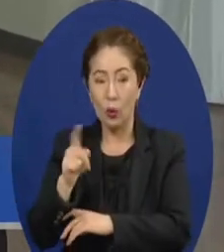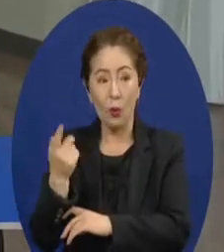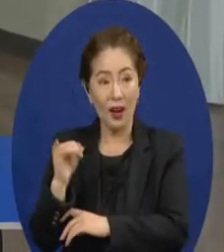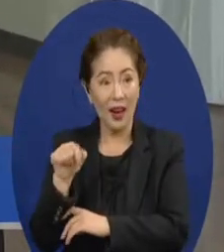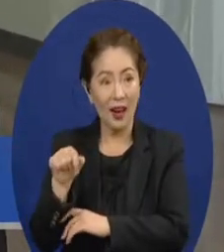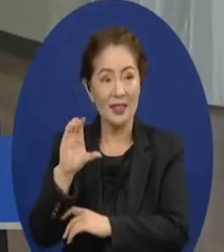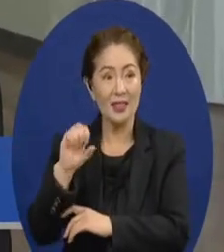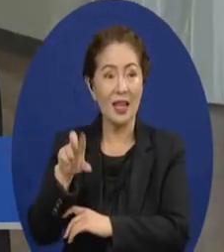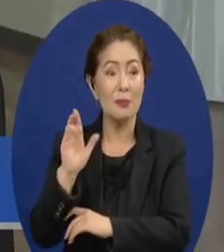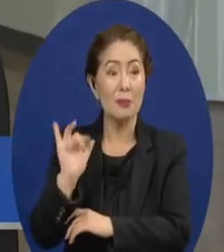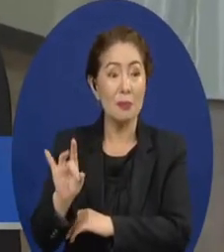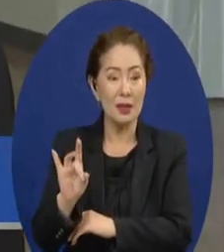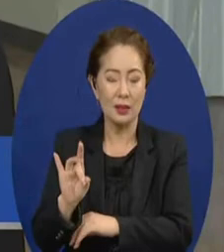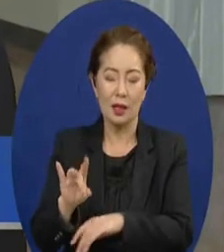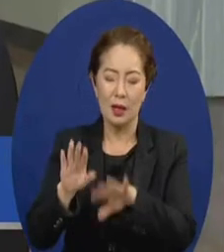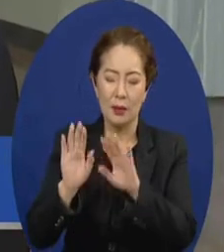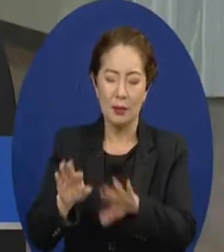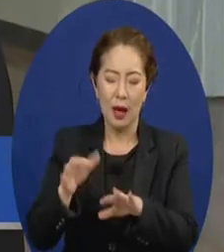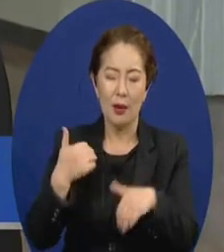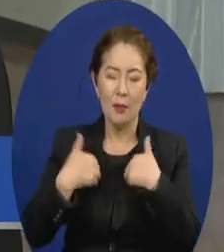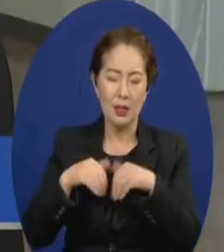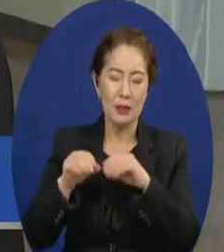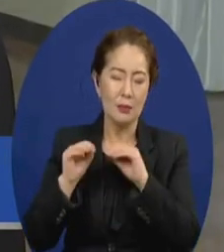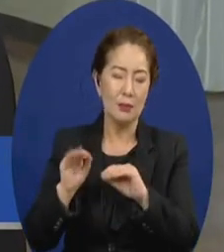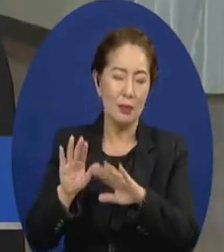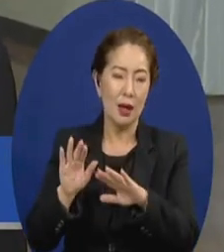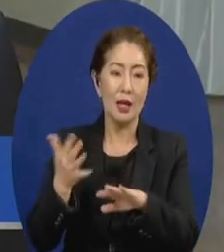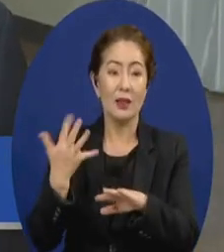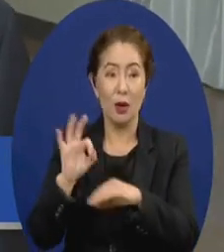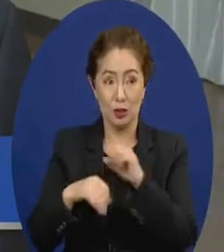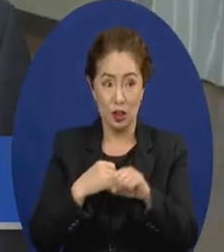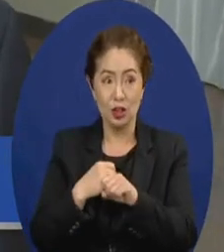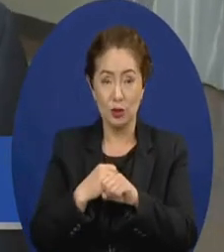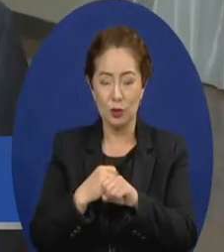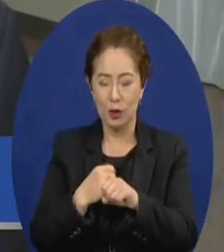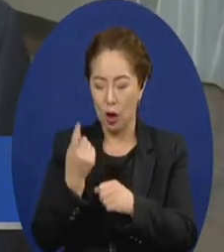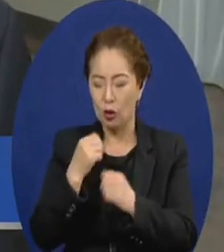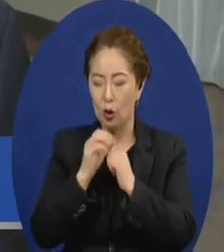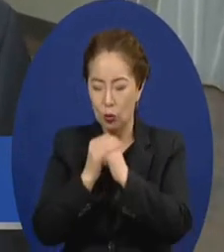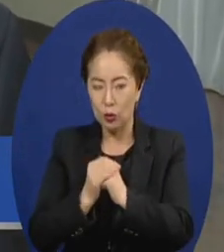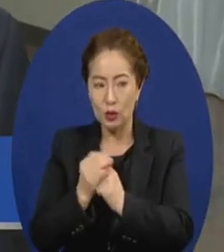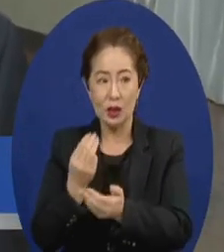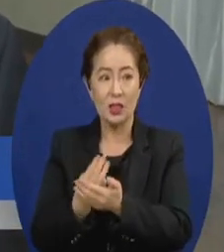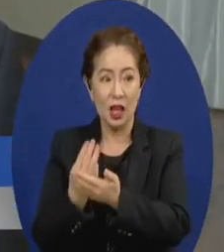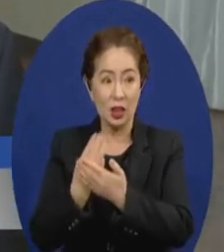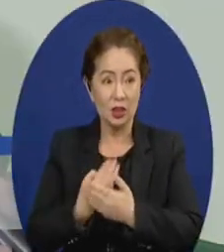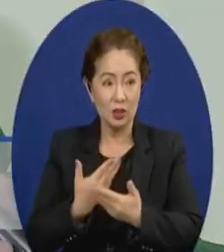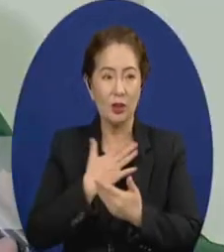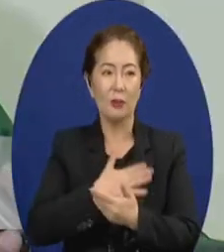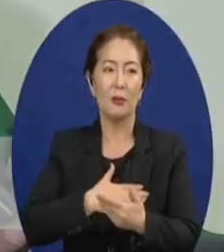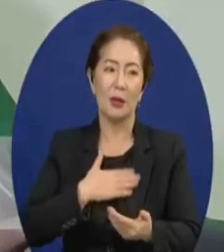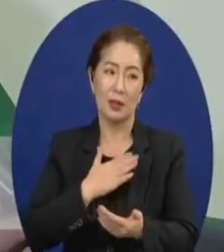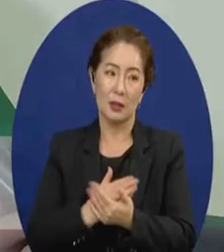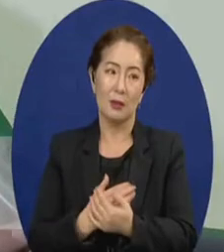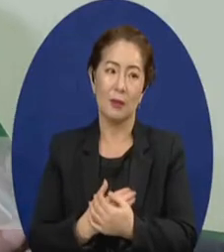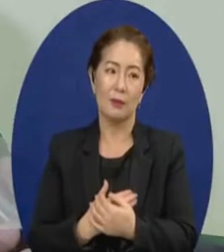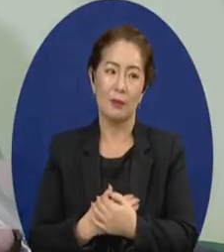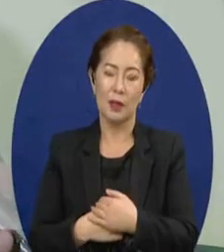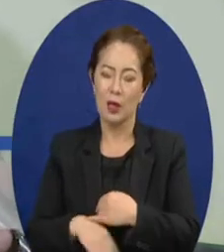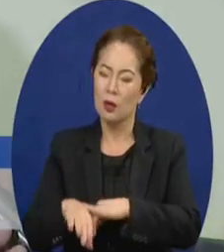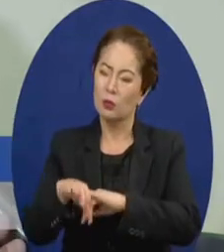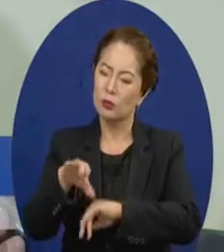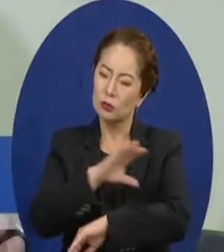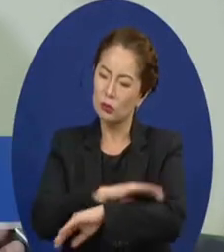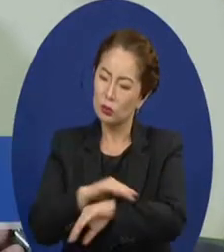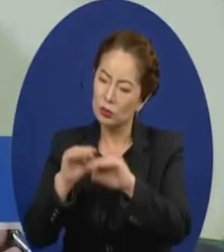жил багшилж байна. Өнөөдөр энэ хүндтэй шагнад авсандаа тойд их баяртай байна. Сургууль